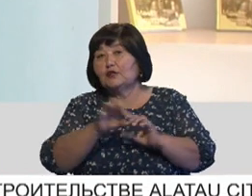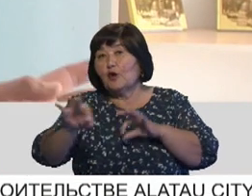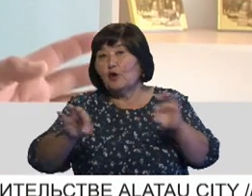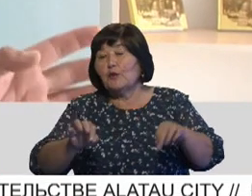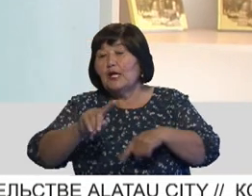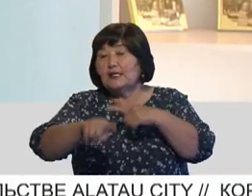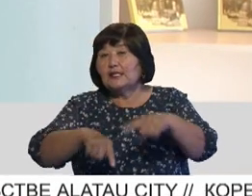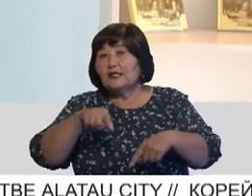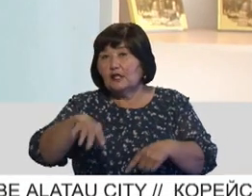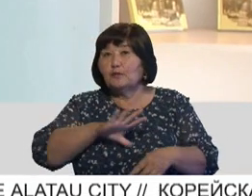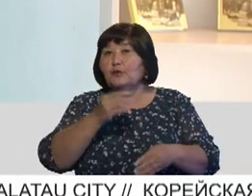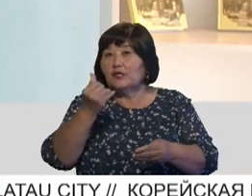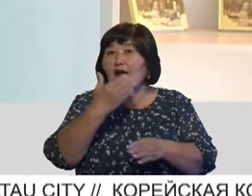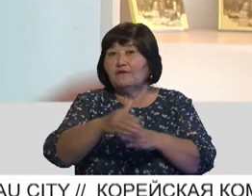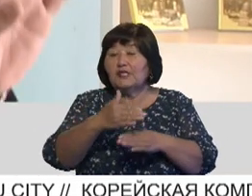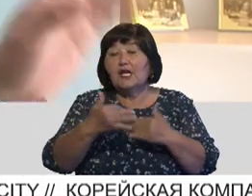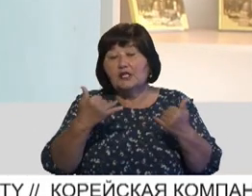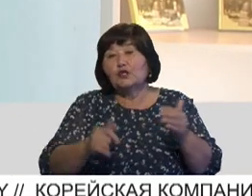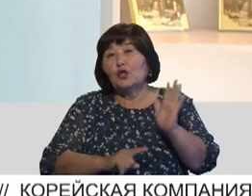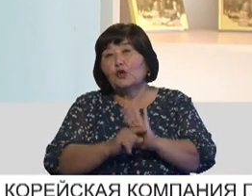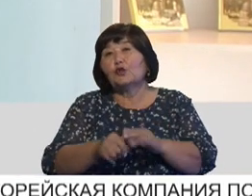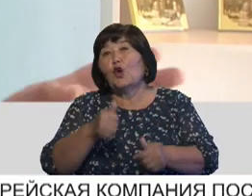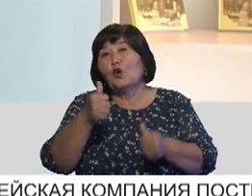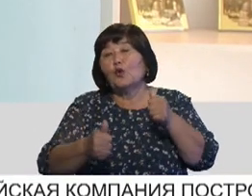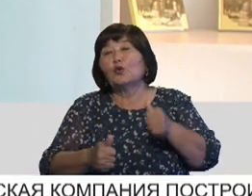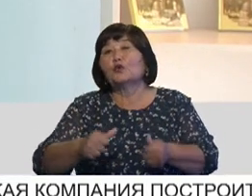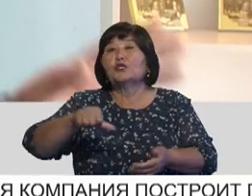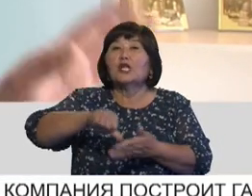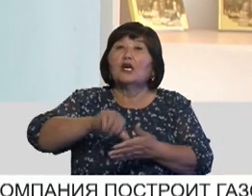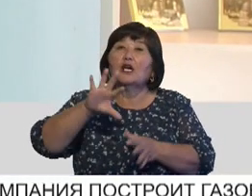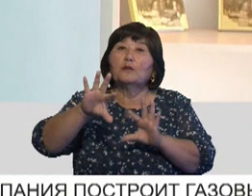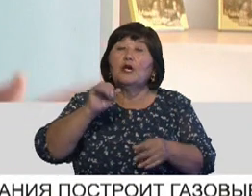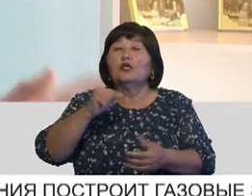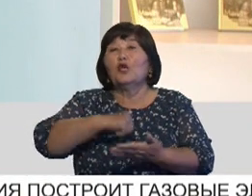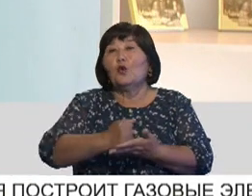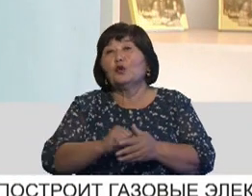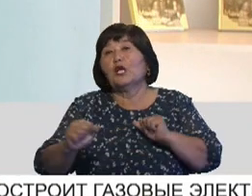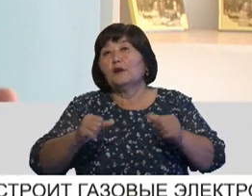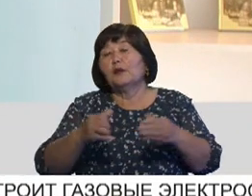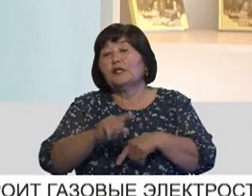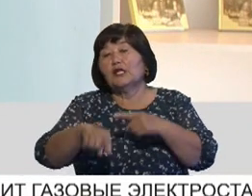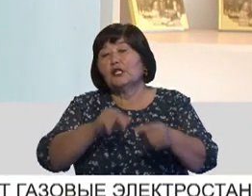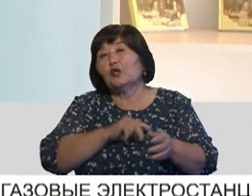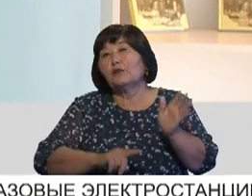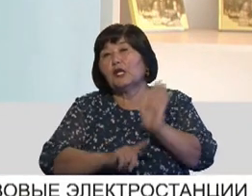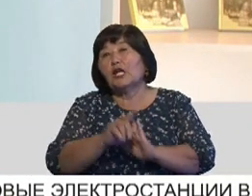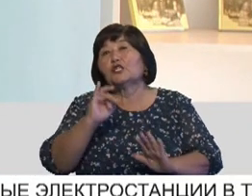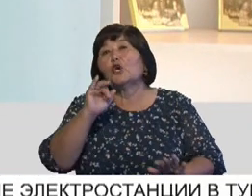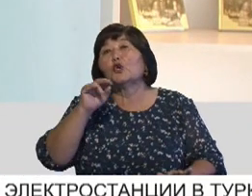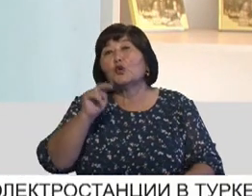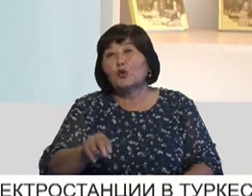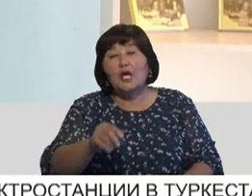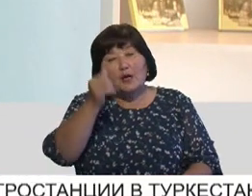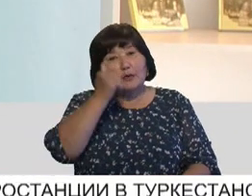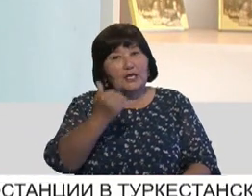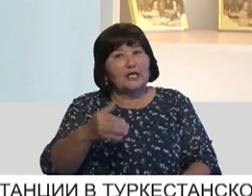но средства в этом году были выделены. Сейчас идут конкурсные процедуры. При утверждении подрядчика строительные работы начнутся в июле.